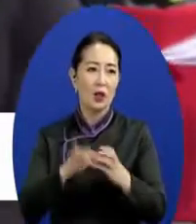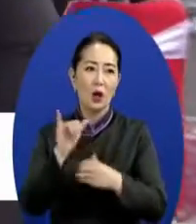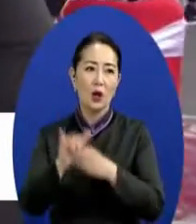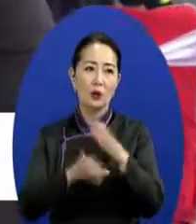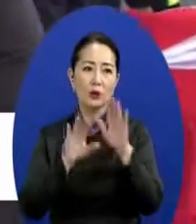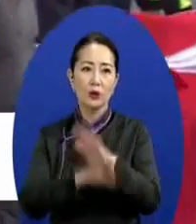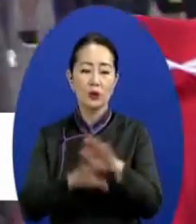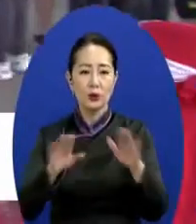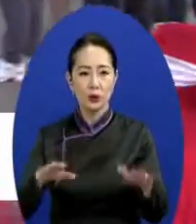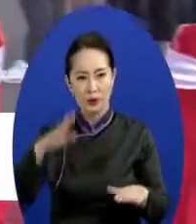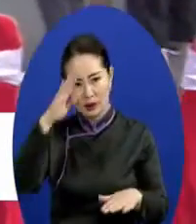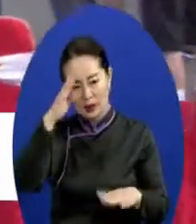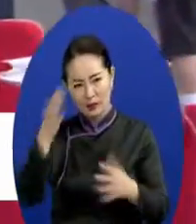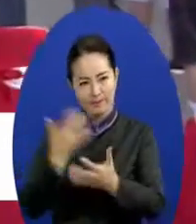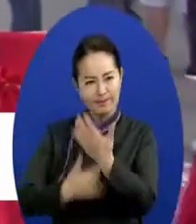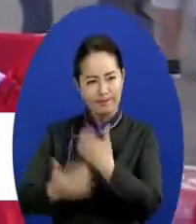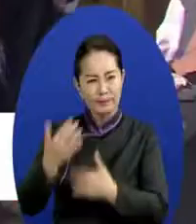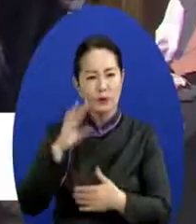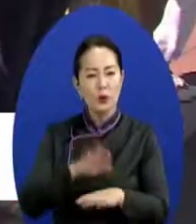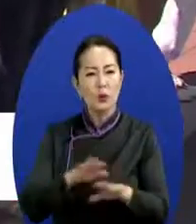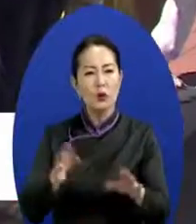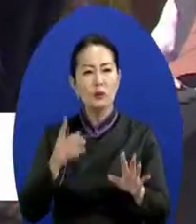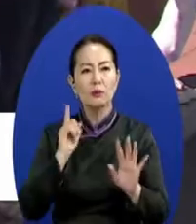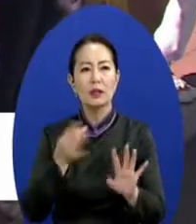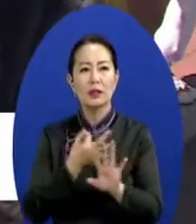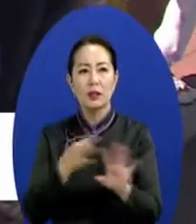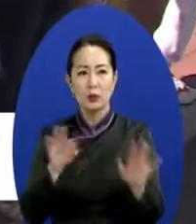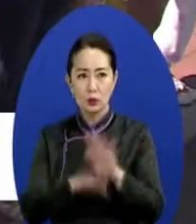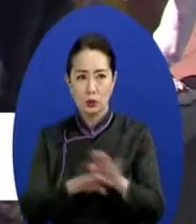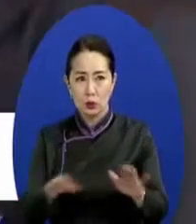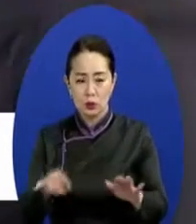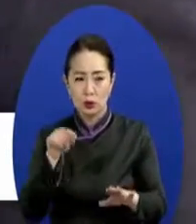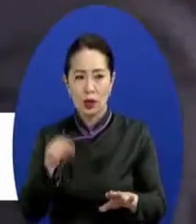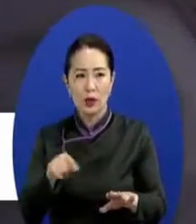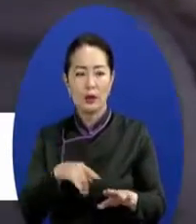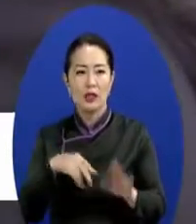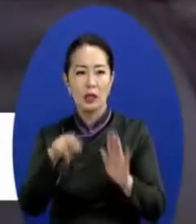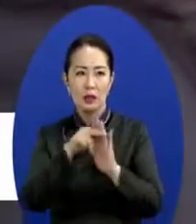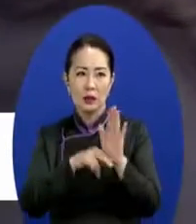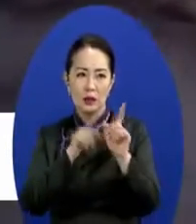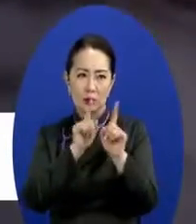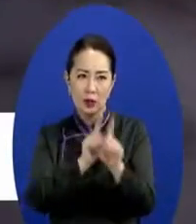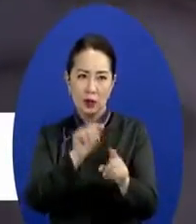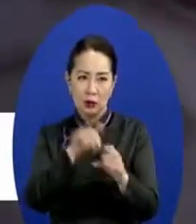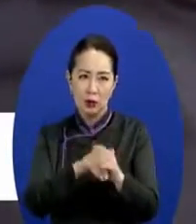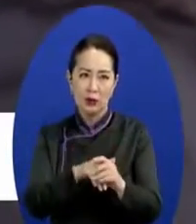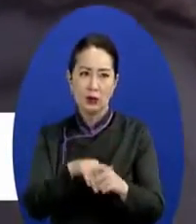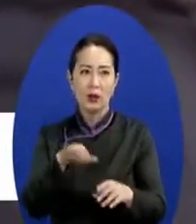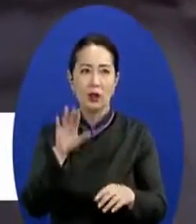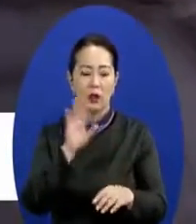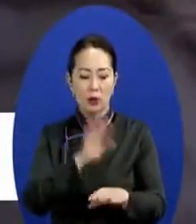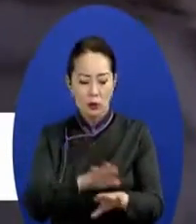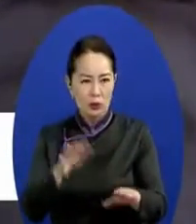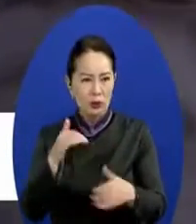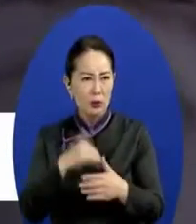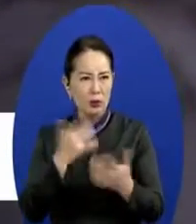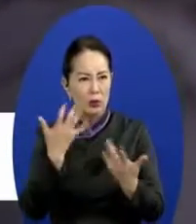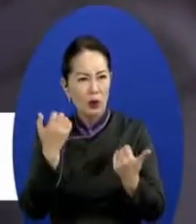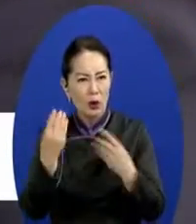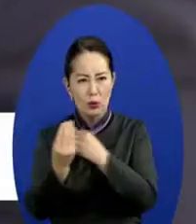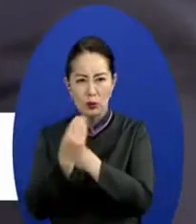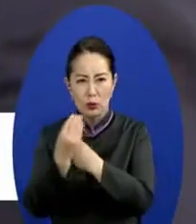найрамдал цогцлолд энэ жил 1800 орчим хүүхэд амарсан байгаа. Энэ жилийн найрамдал цусланд амарч байгаа хүүхдүүд тодорхой дэглэмийн дараа амарсан. За мэдээж цусланд амархаар хүүхдүүд их зөв олон зүйлийг